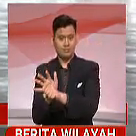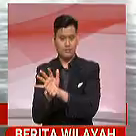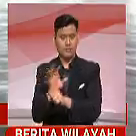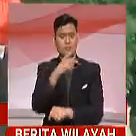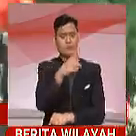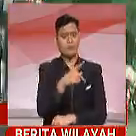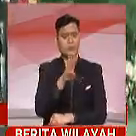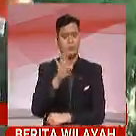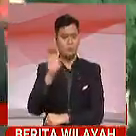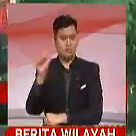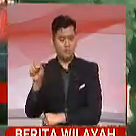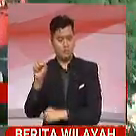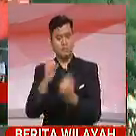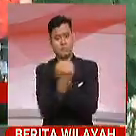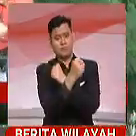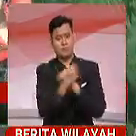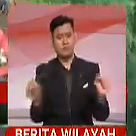KBS juga menyediakan peruntukan